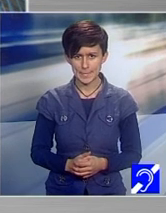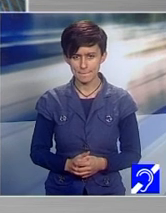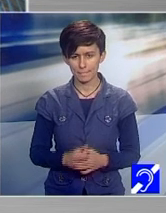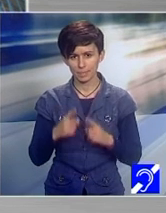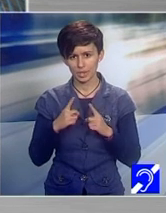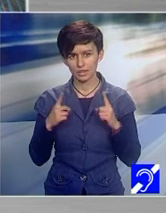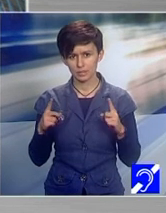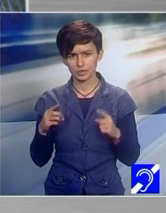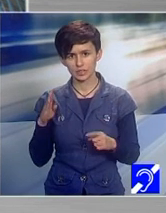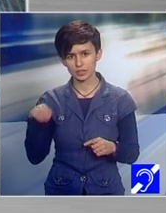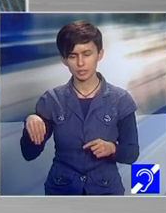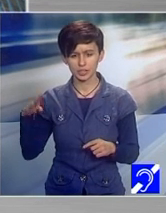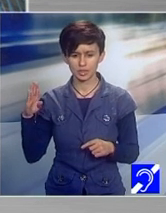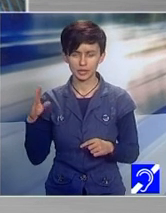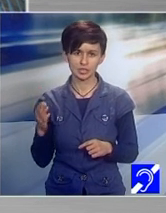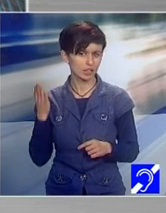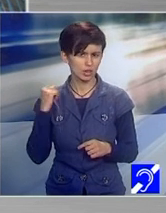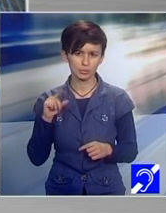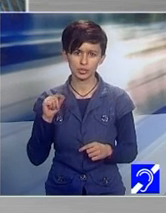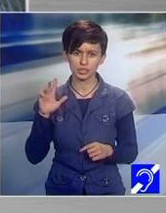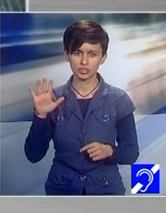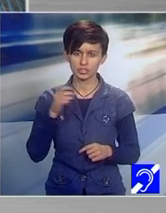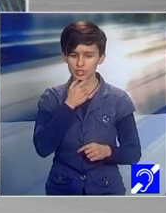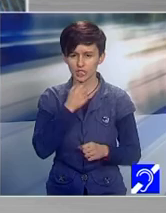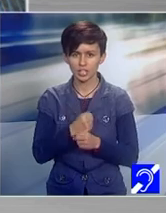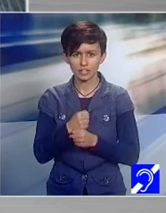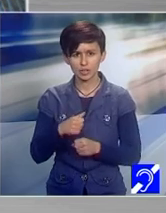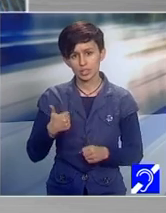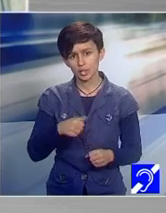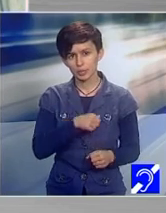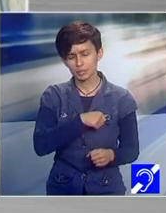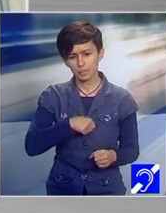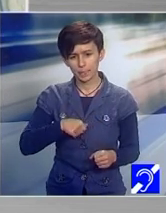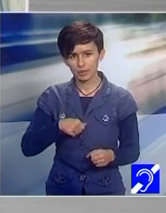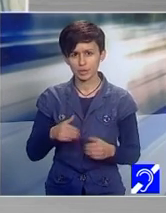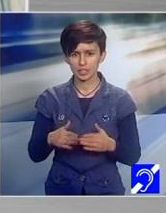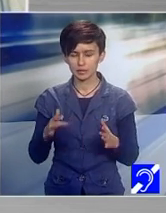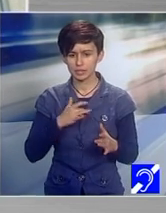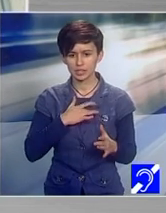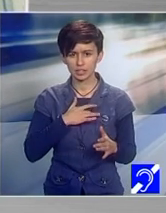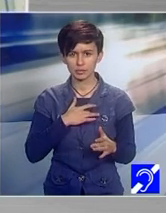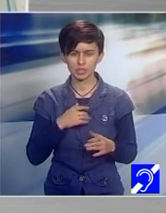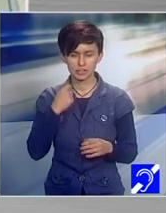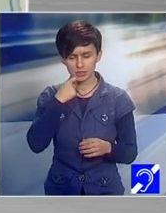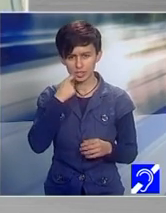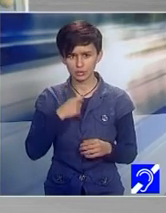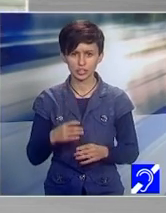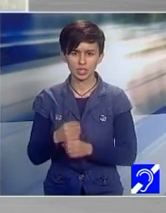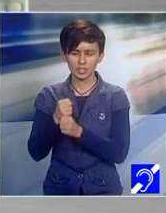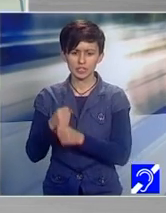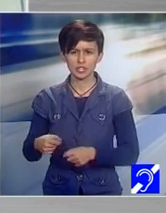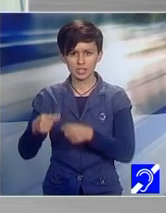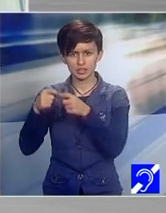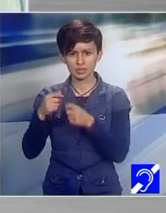Profesorul Mircea Bârsan este cel care în urmă cu 25 de ani făcea prima operație pe cord deschis la Cluj. El spune că înființarea institutului îi